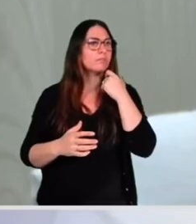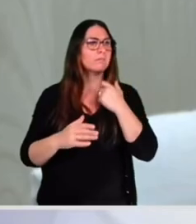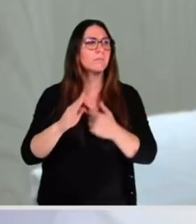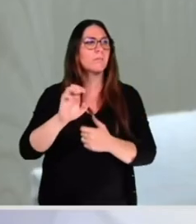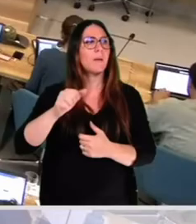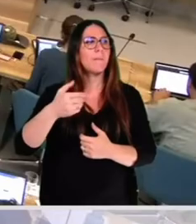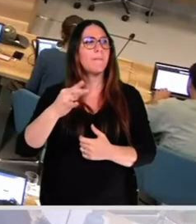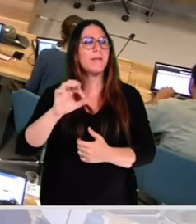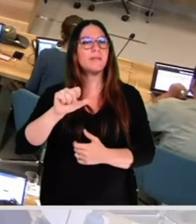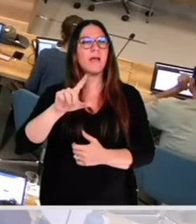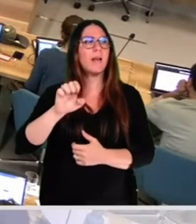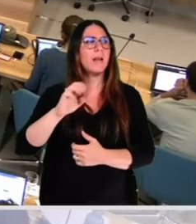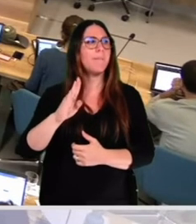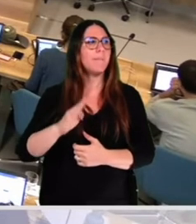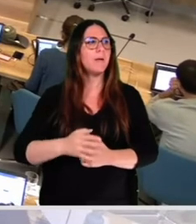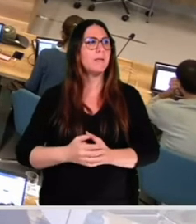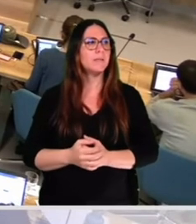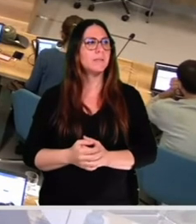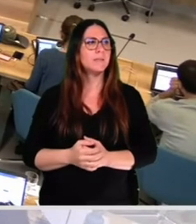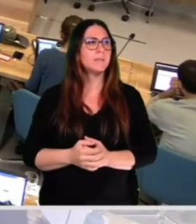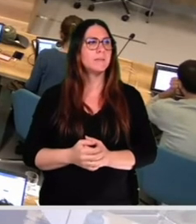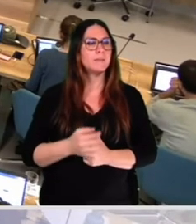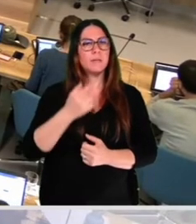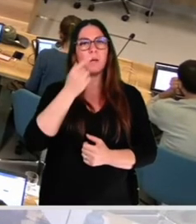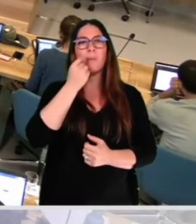Maire, c'est bon.